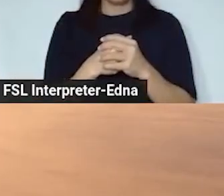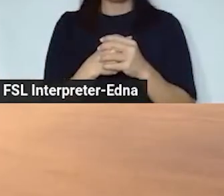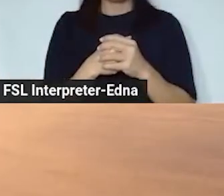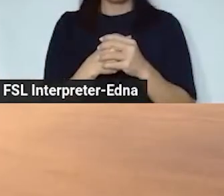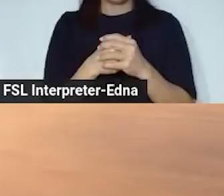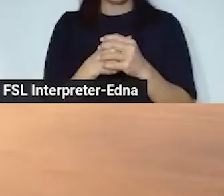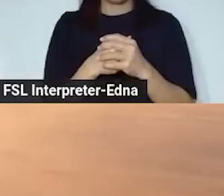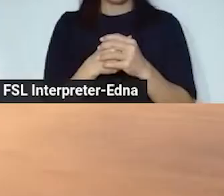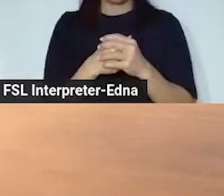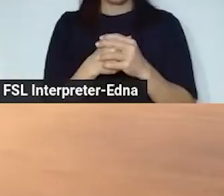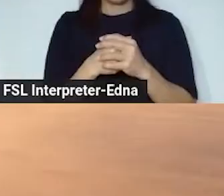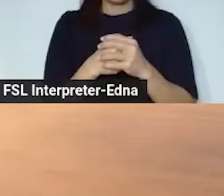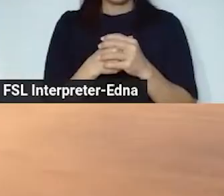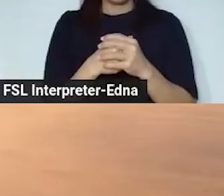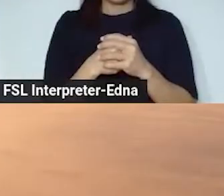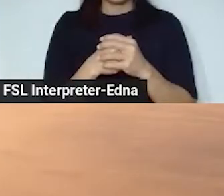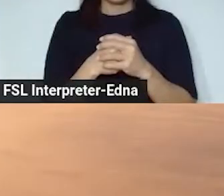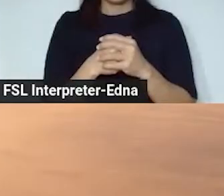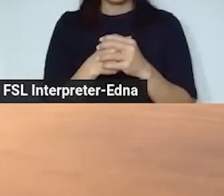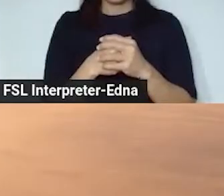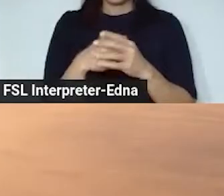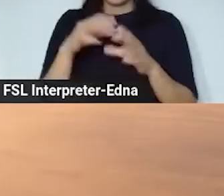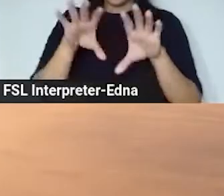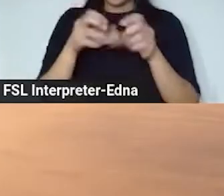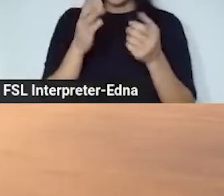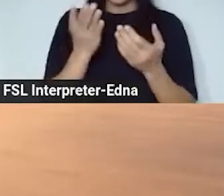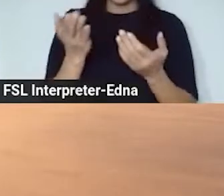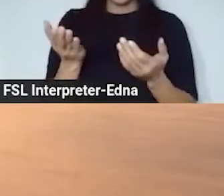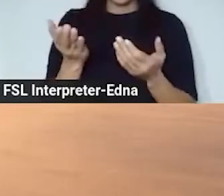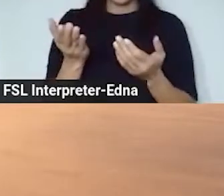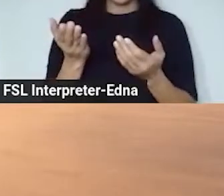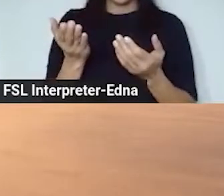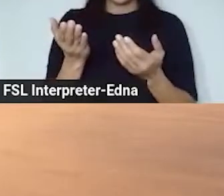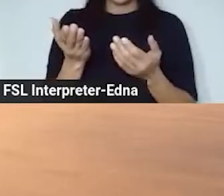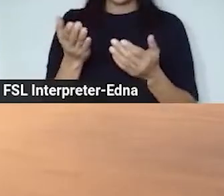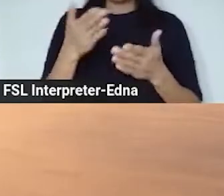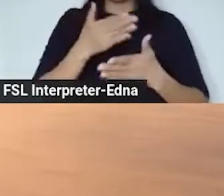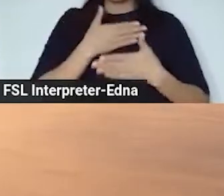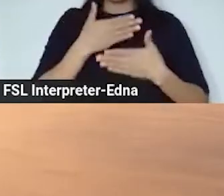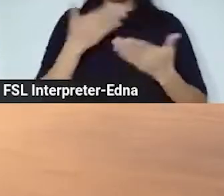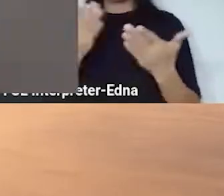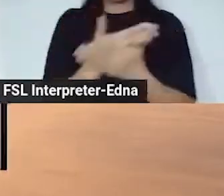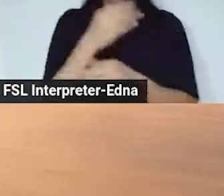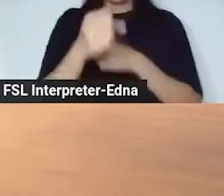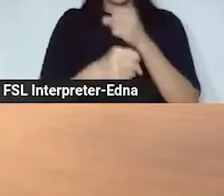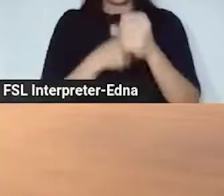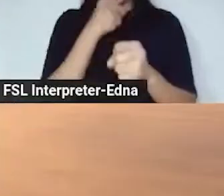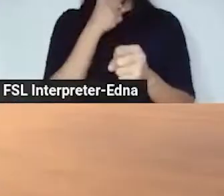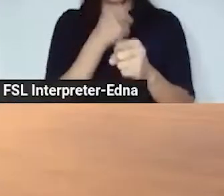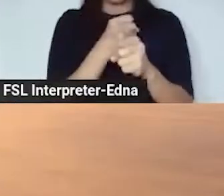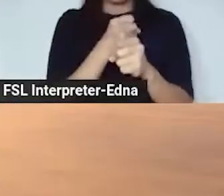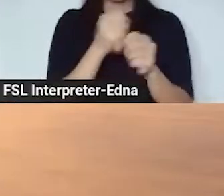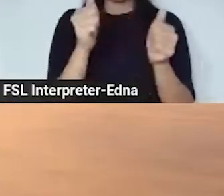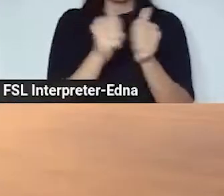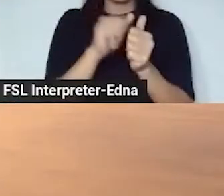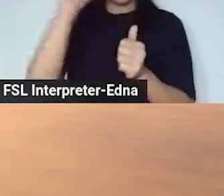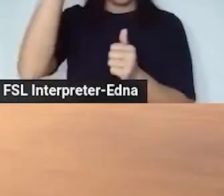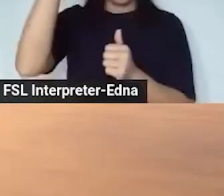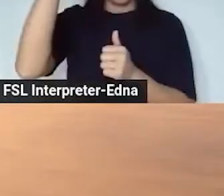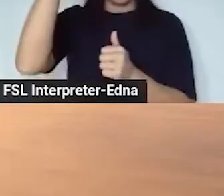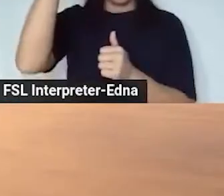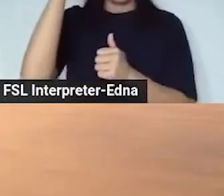401. Ayan, Miss Peggy, kumusta po kayo? Hello! Happy New Year! Mabuti! Sa grasya ng Diyos, mabuting